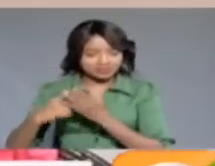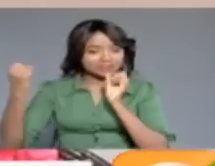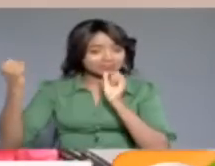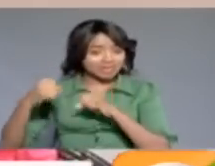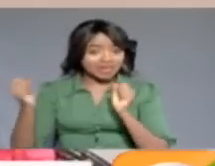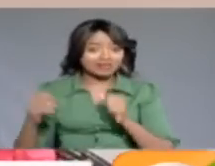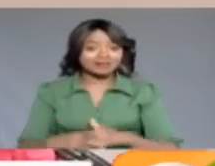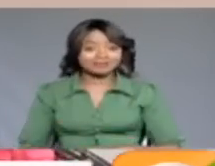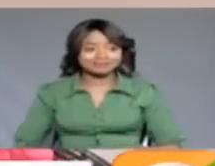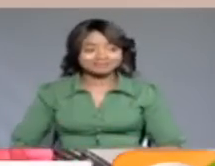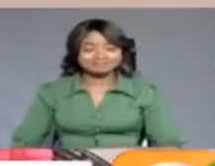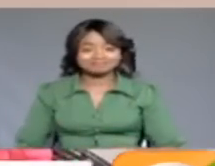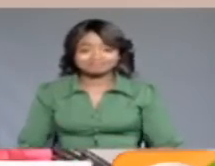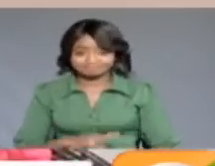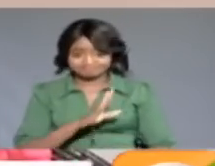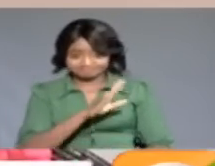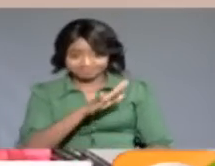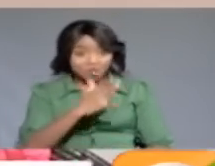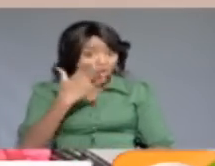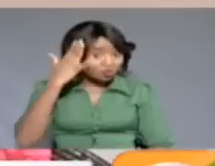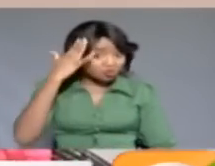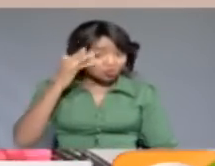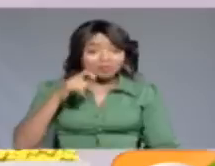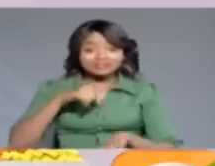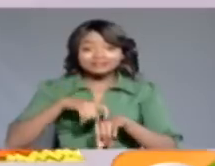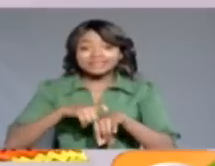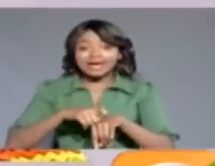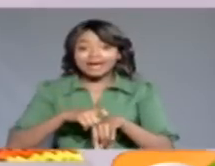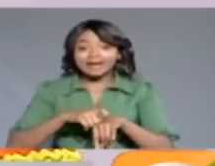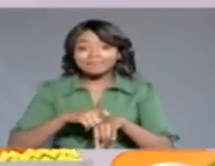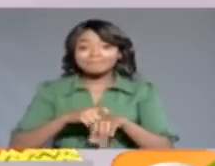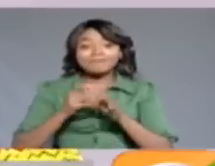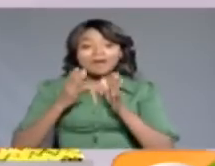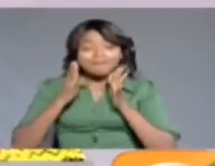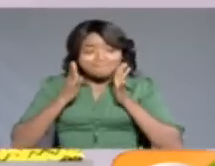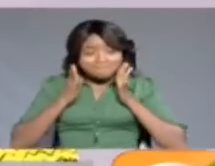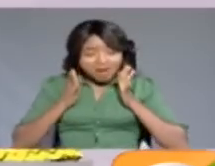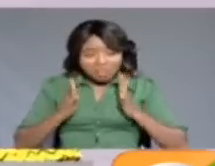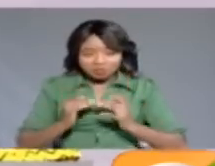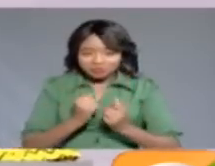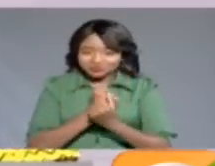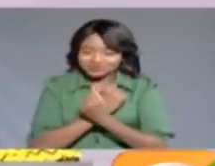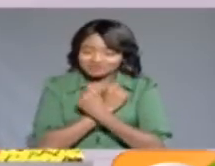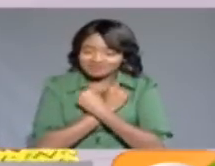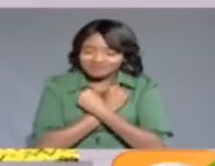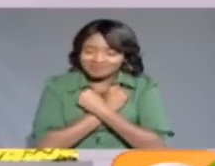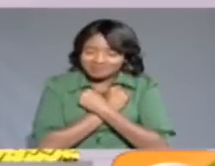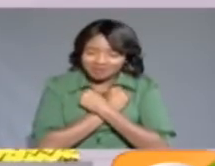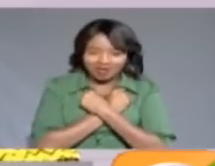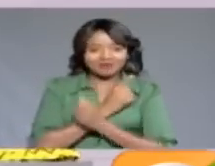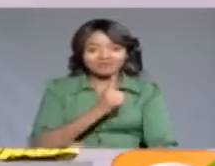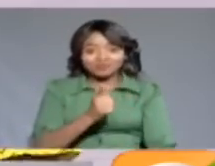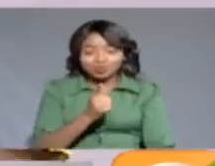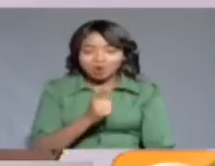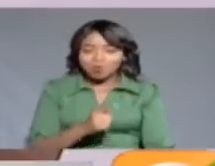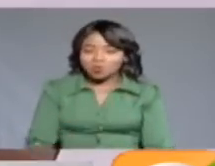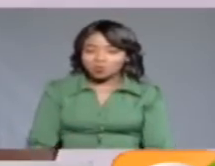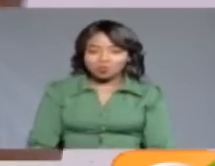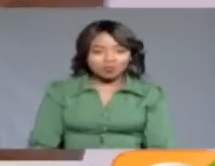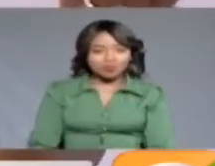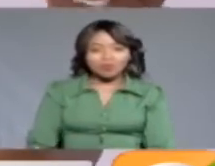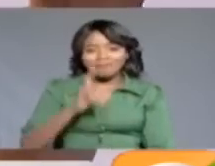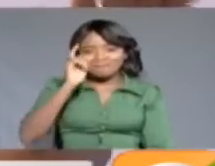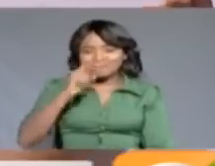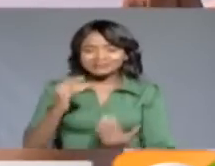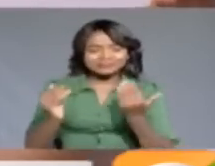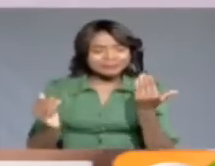Unajua mtu anayekupenda siku zote atakutafutia wakati. Mtu mwenye kukujali siku zote atakutafutia wakati. Ni kama